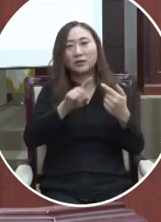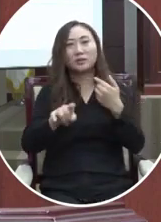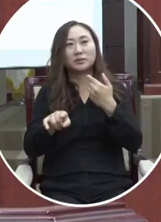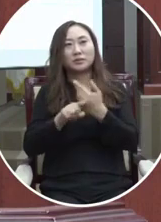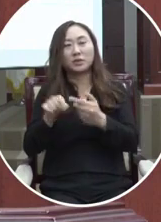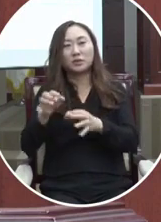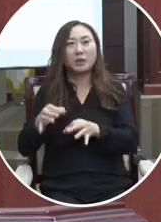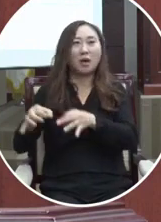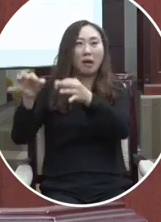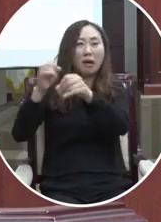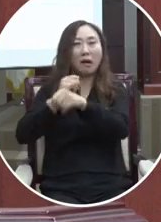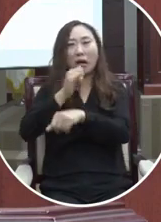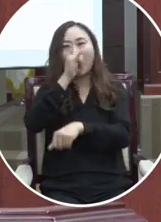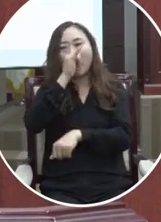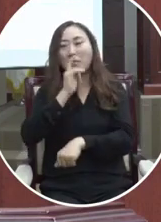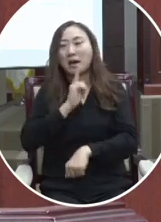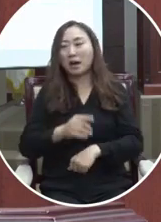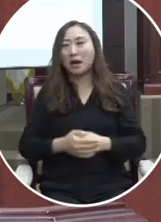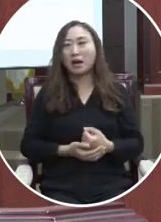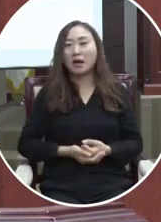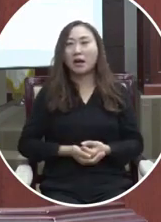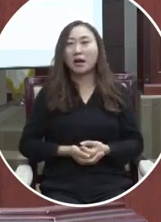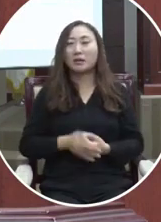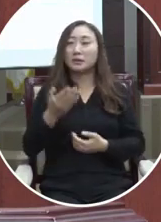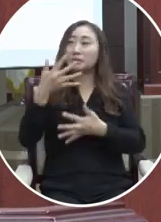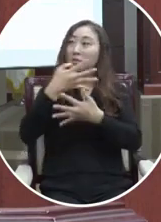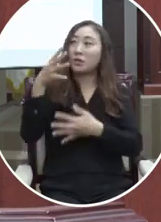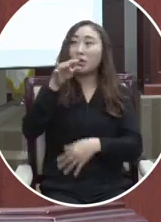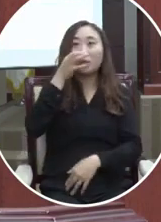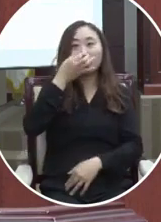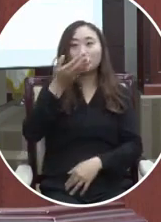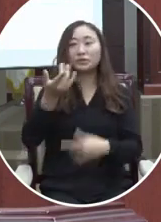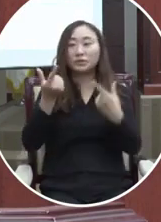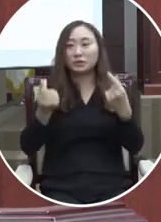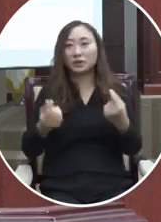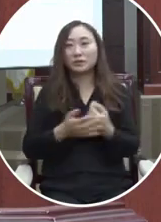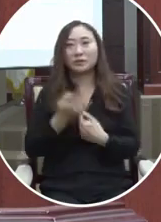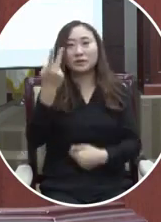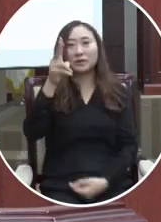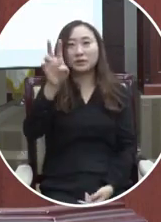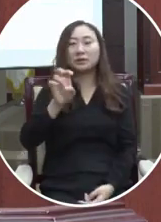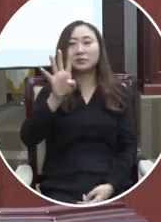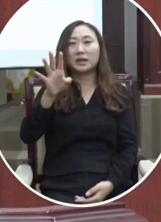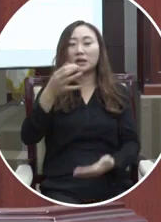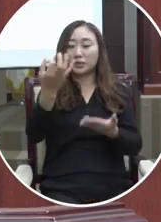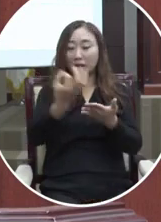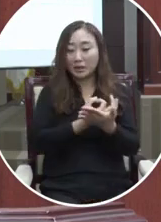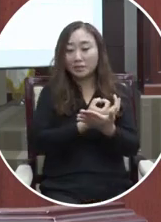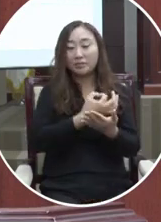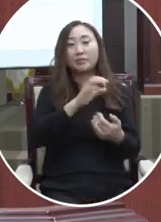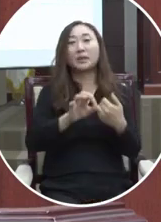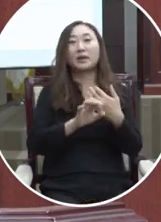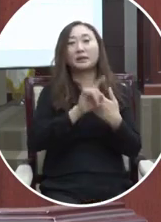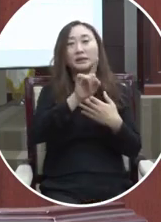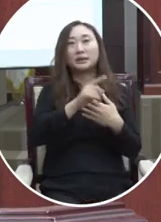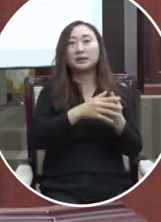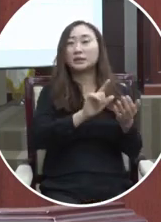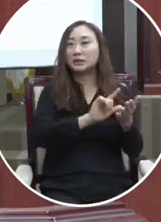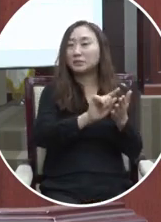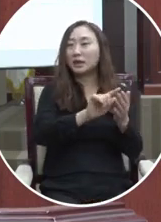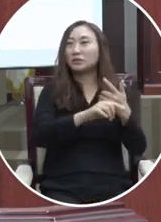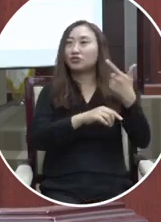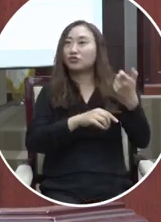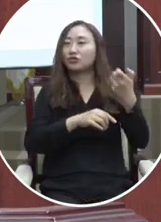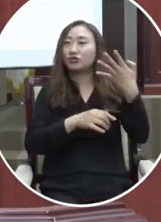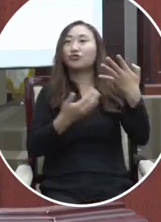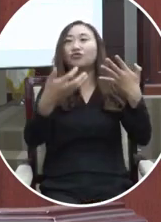교부금의 인상률 급감합니다이 표를 보시면 2024년도 세입에서 지방 교부세가